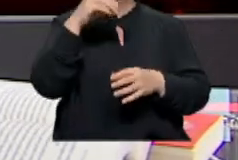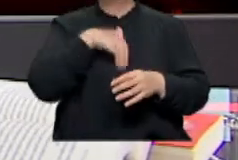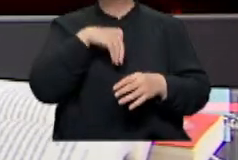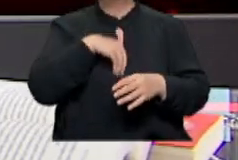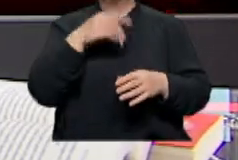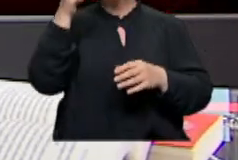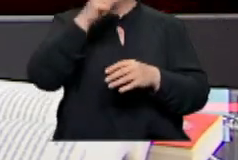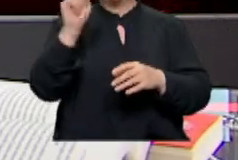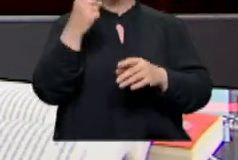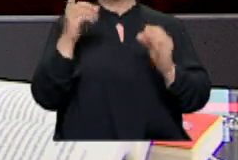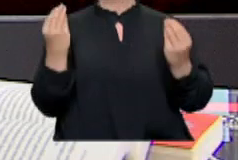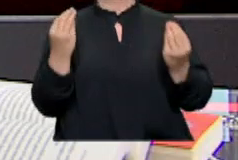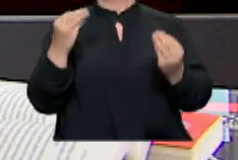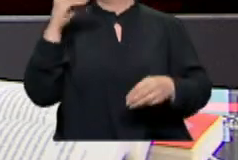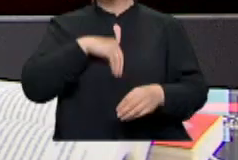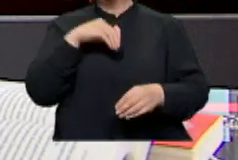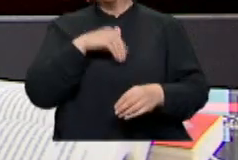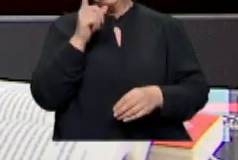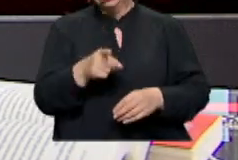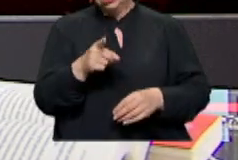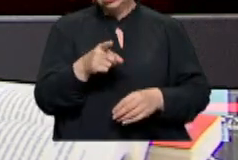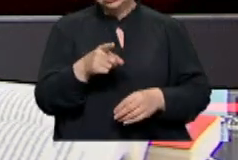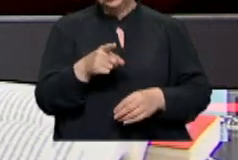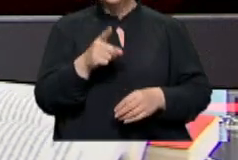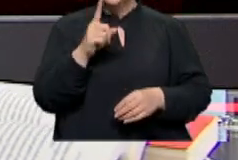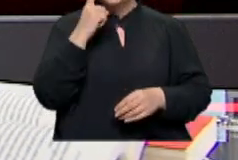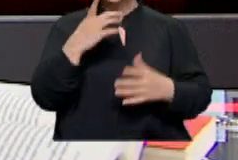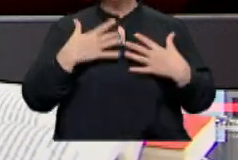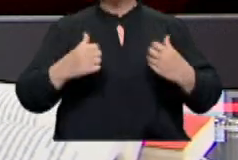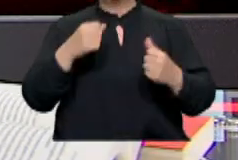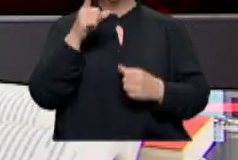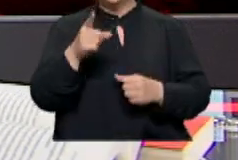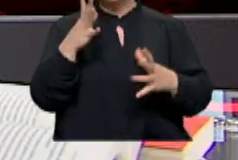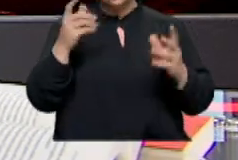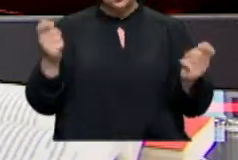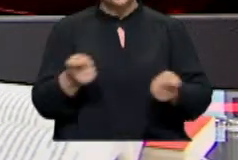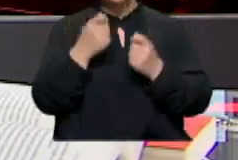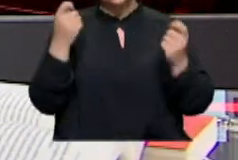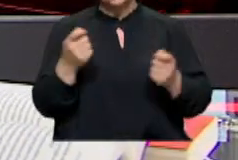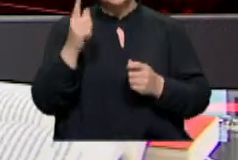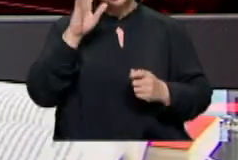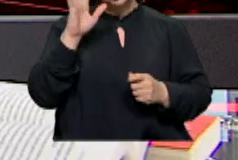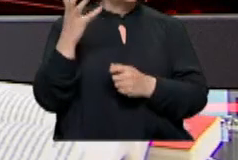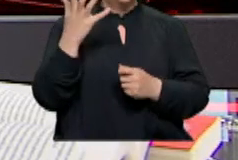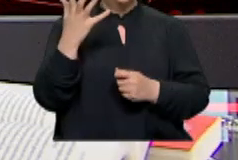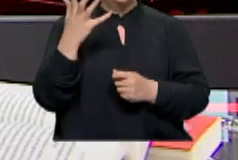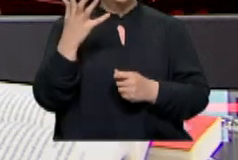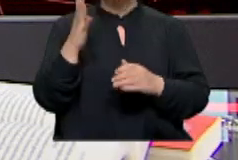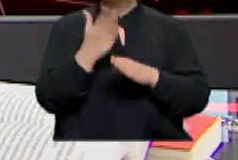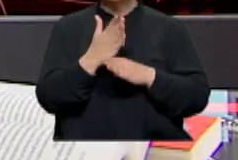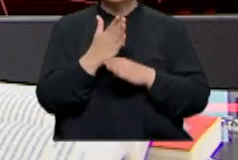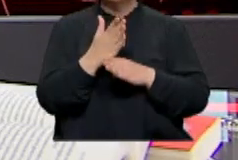gerçekten ülke yönetiliyor, sanırsın. Şimdi bakın, sağlıkçılar onca uğraşıyorlar. Bir şok yaşadılar.